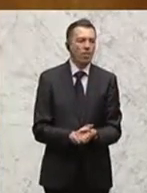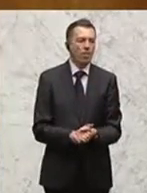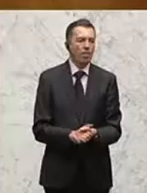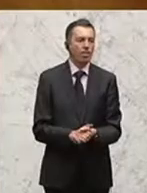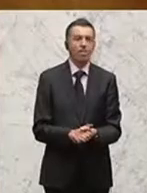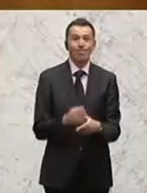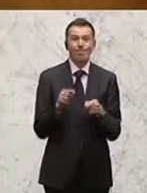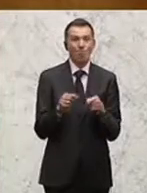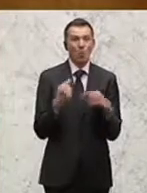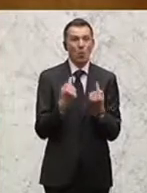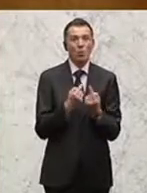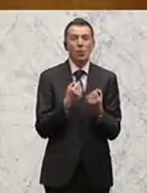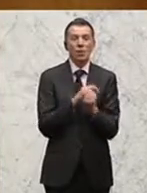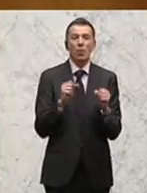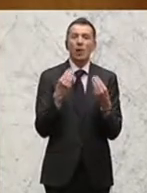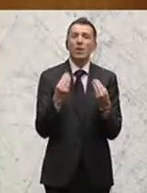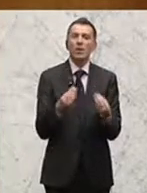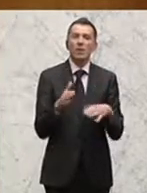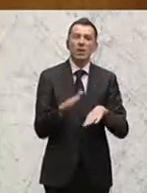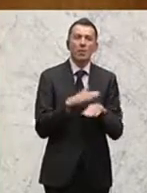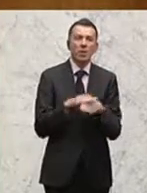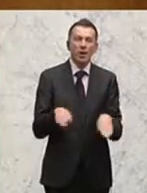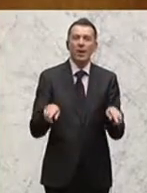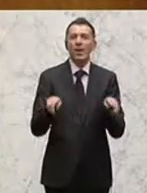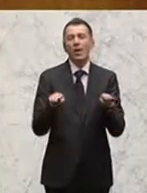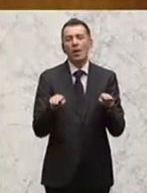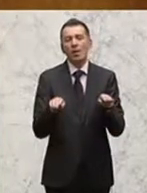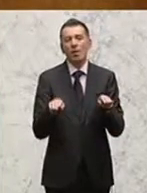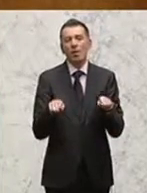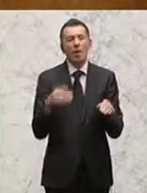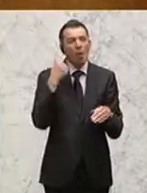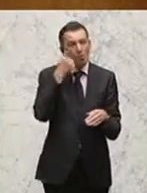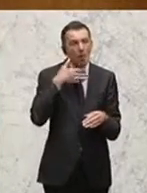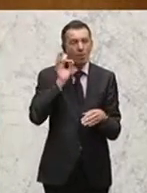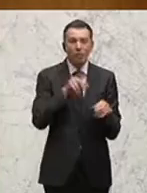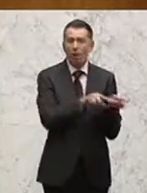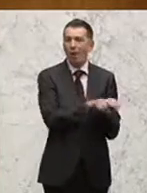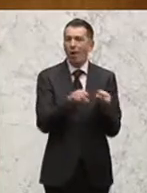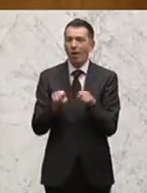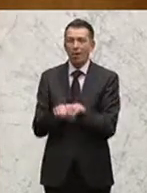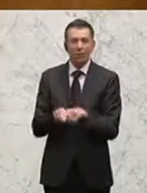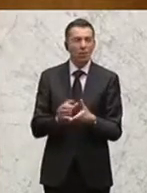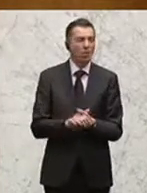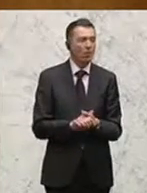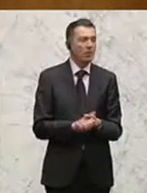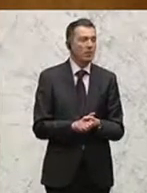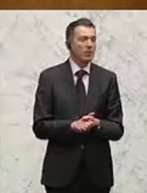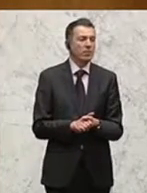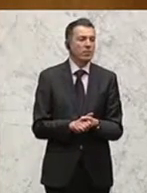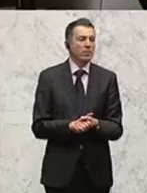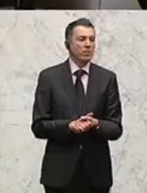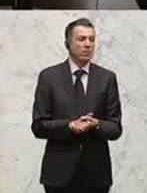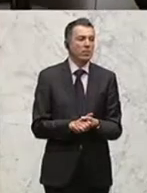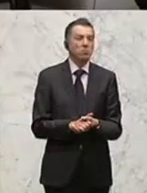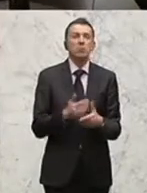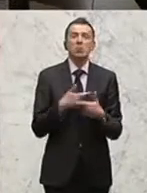unsere demokratischen Werte wie Gleichheit von Mann und Frau, wo es vor allem auch darum geht, dass